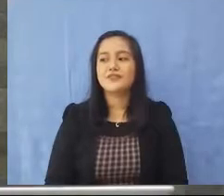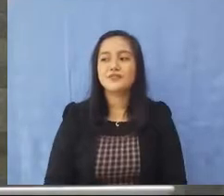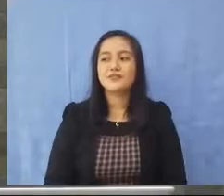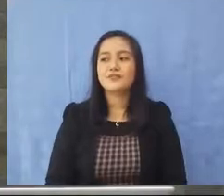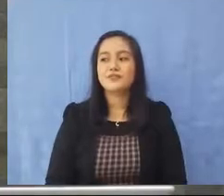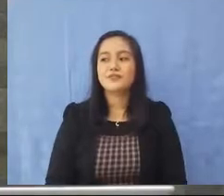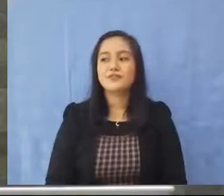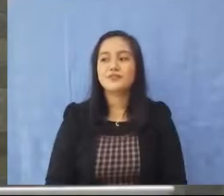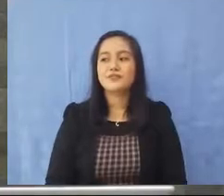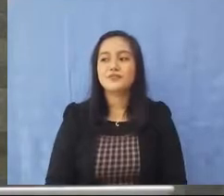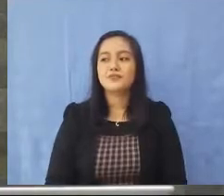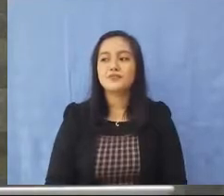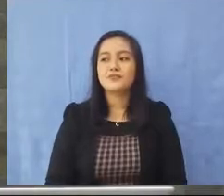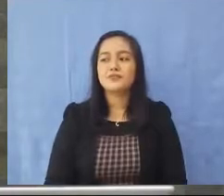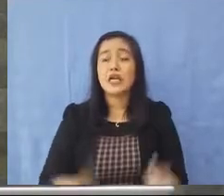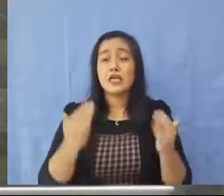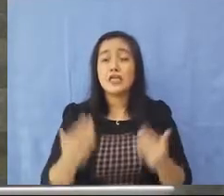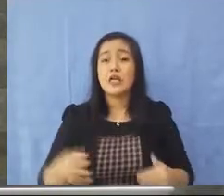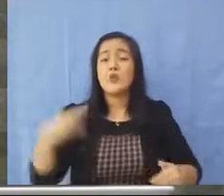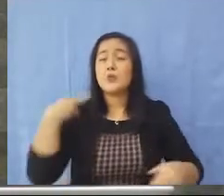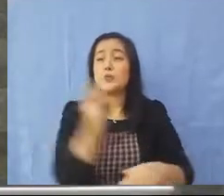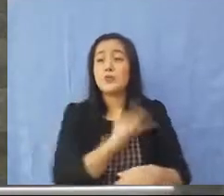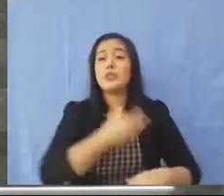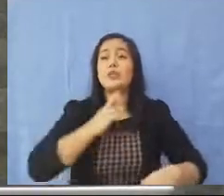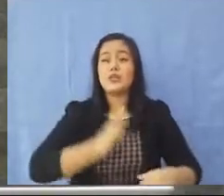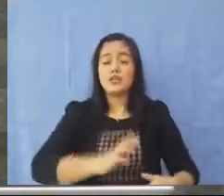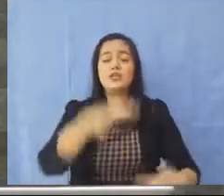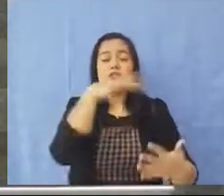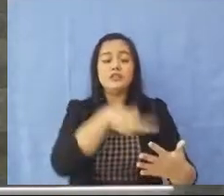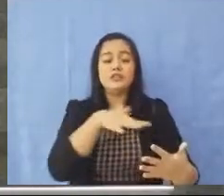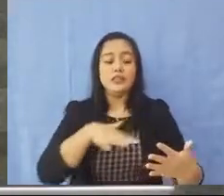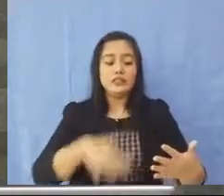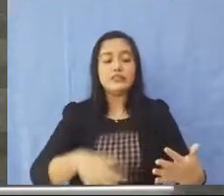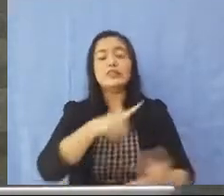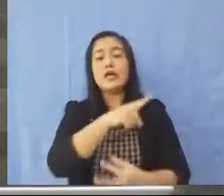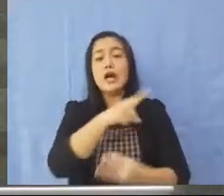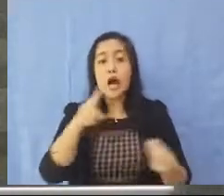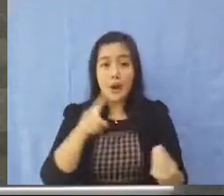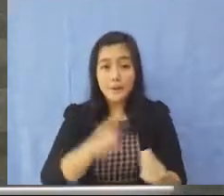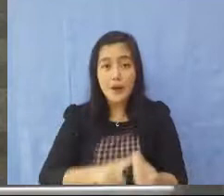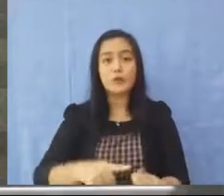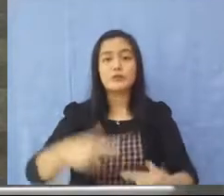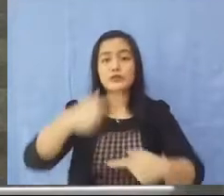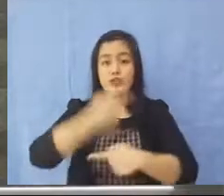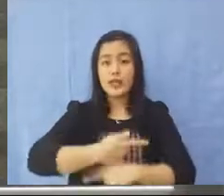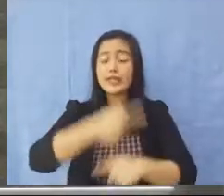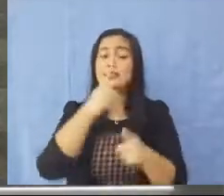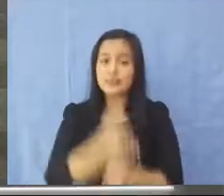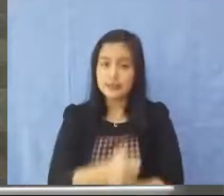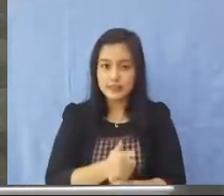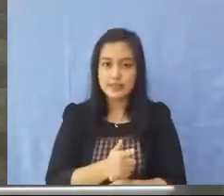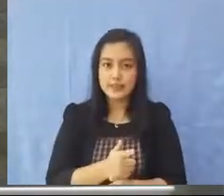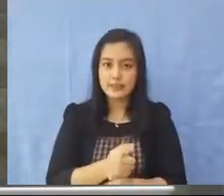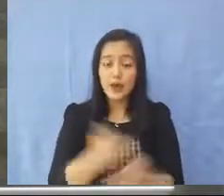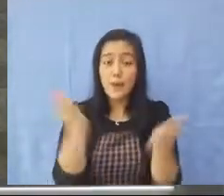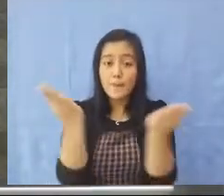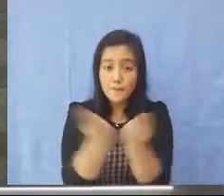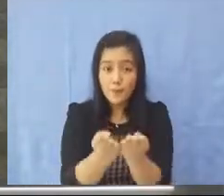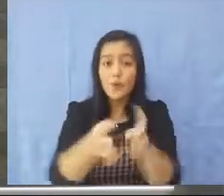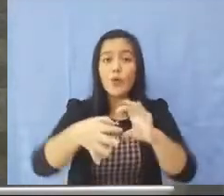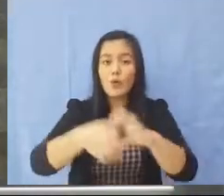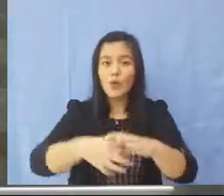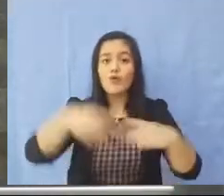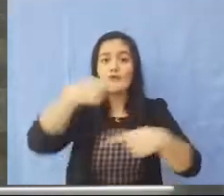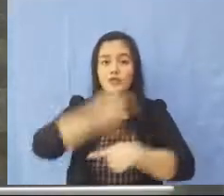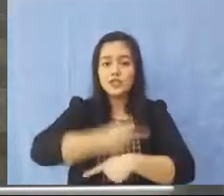natin ay huli namin pag-uusap ay bumayag siya that we will just do a books